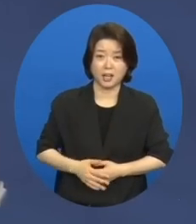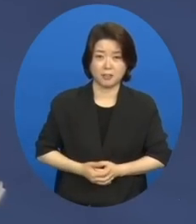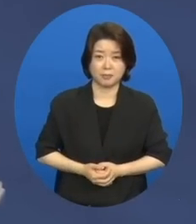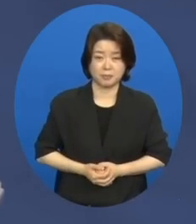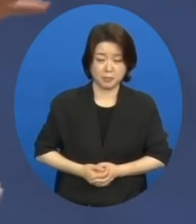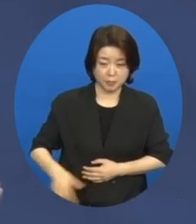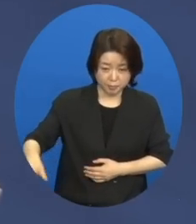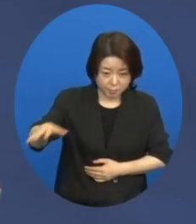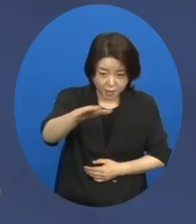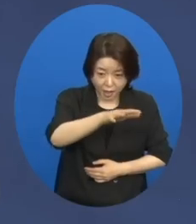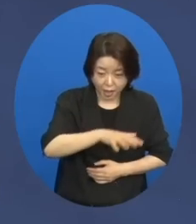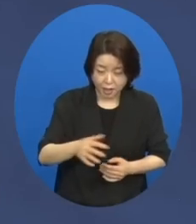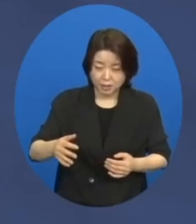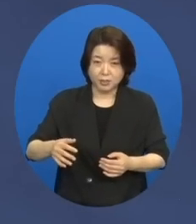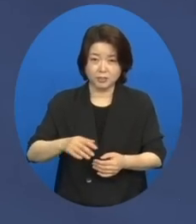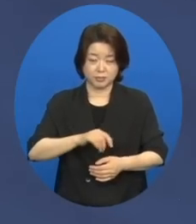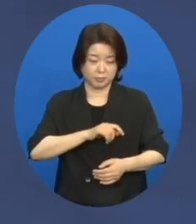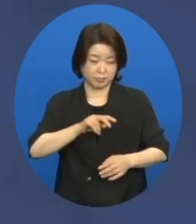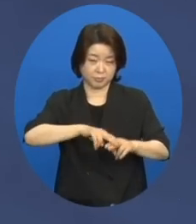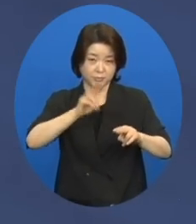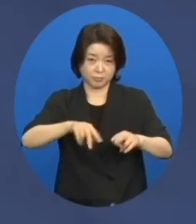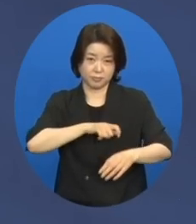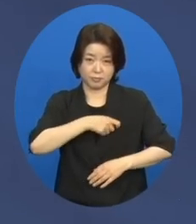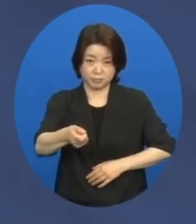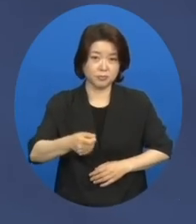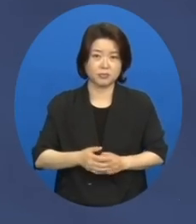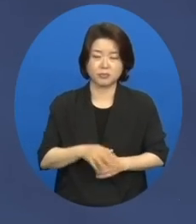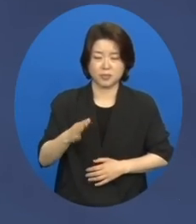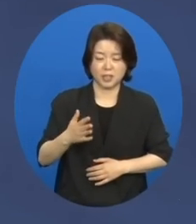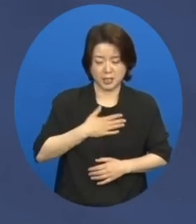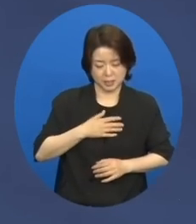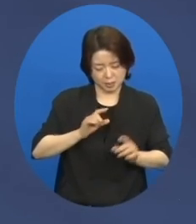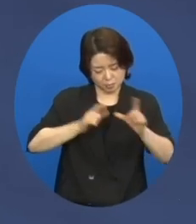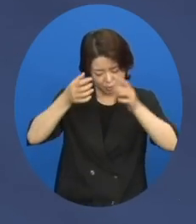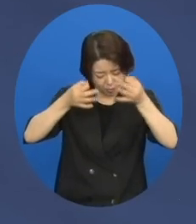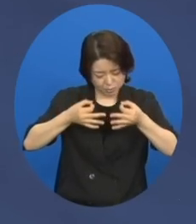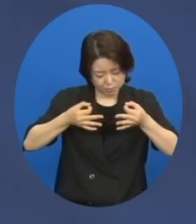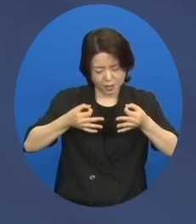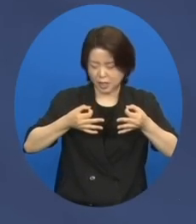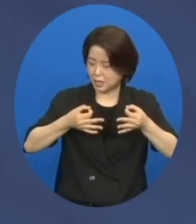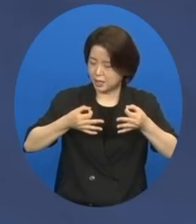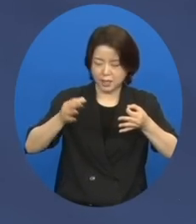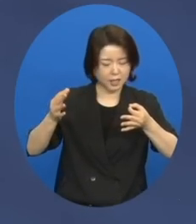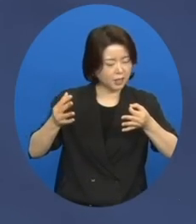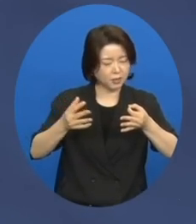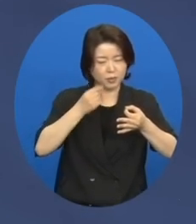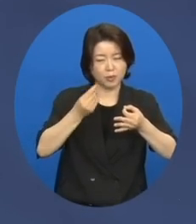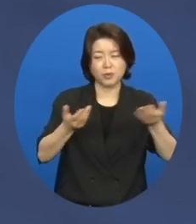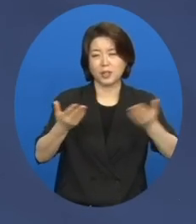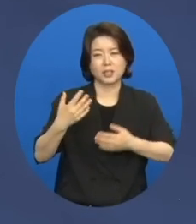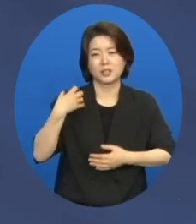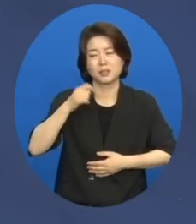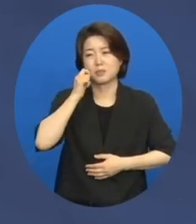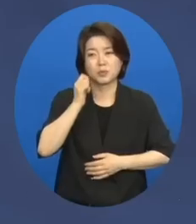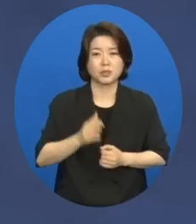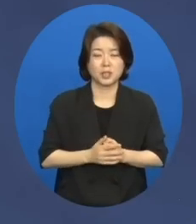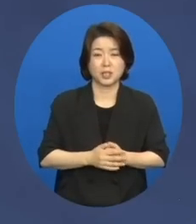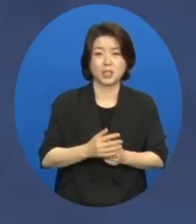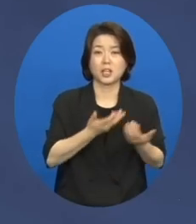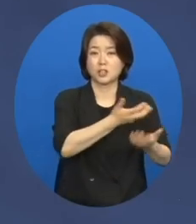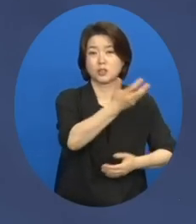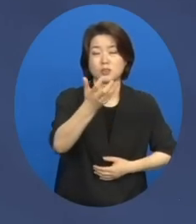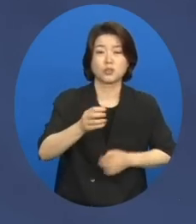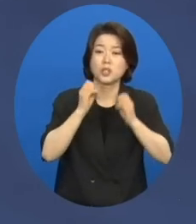다 양심상 도저히 이 꼴 가지고는 이 거룩한 사역을 못하면 순회 선교단이라는 부르심은